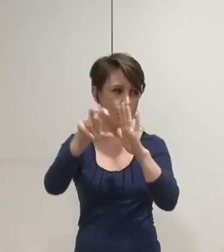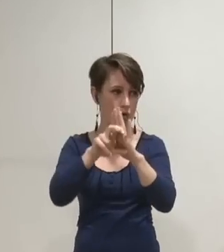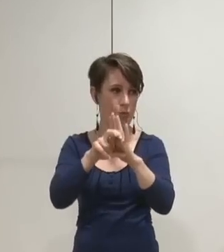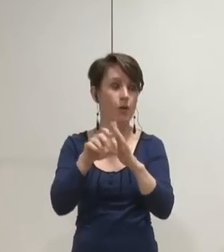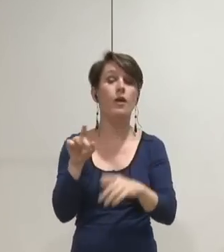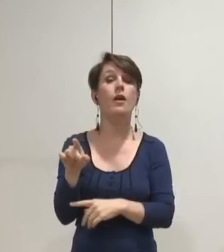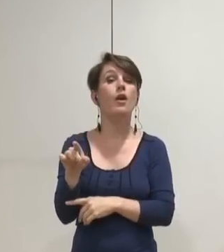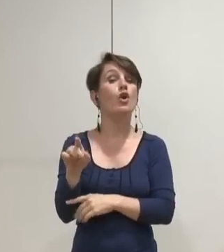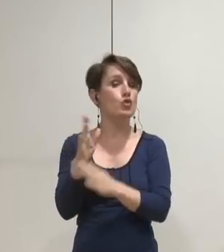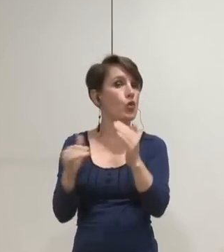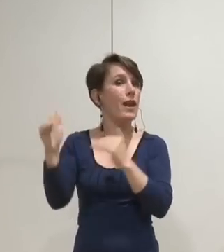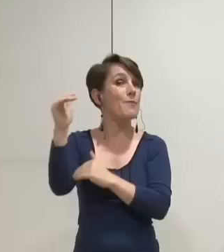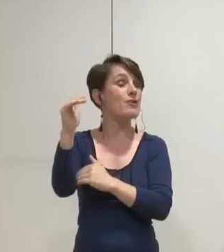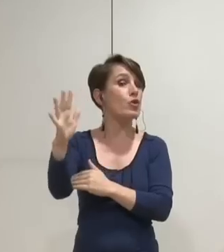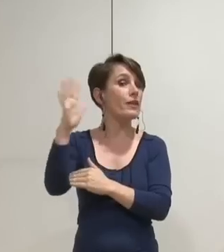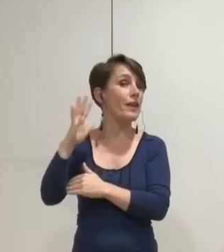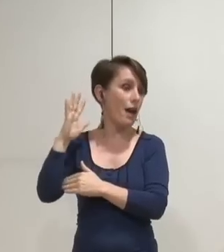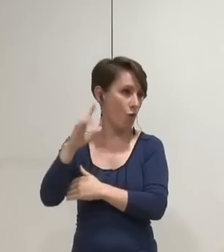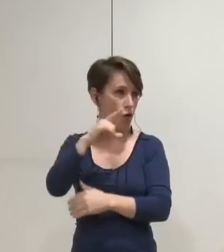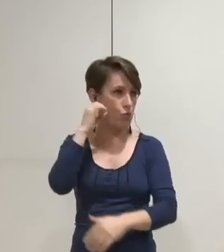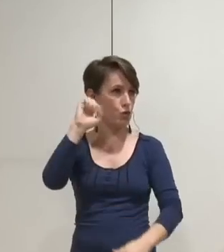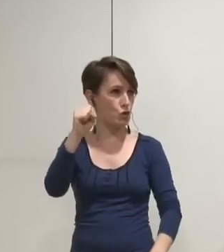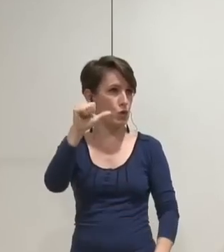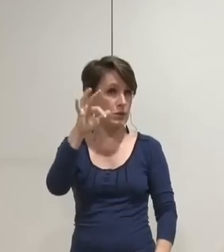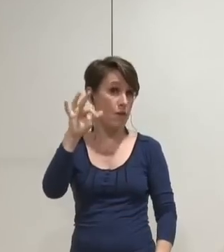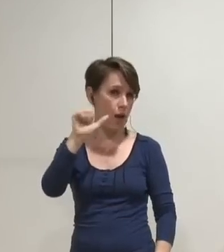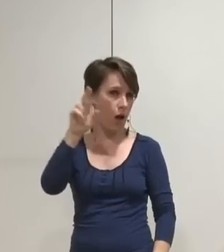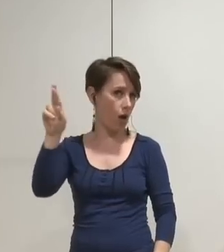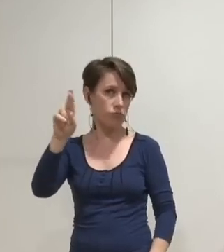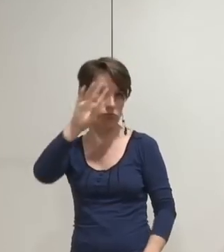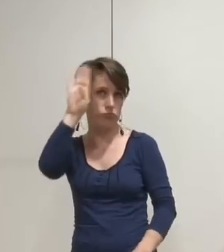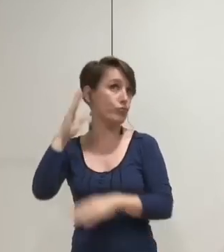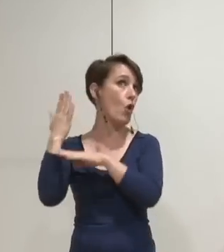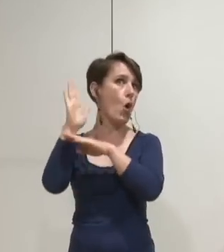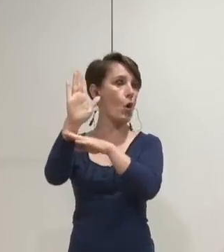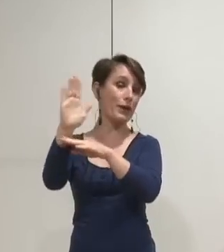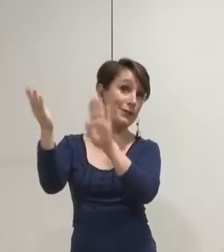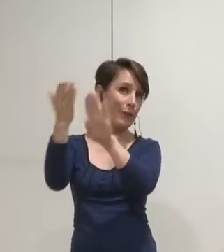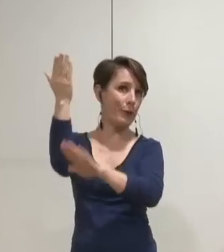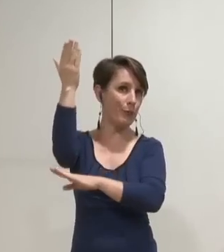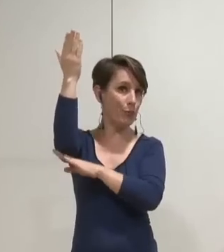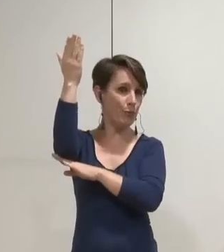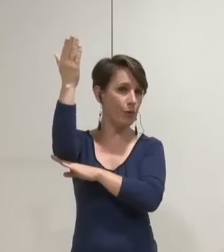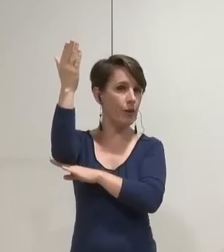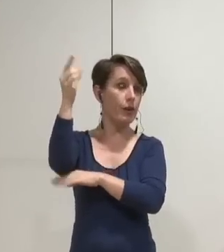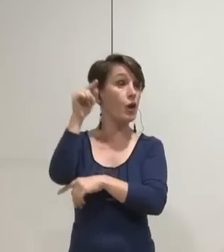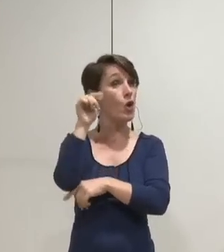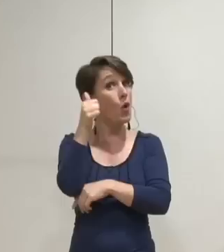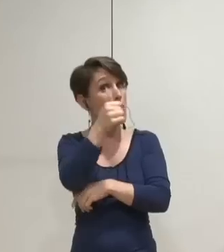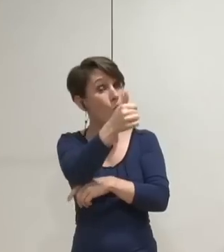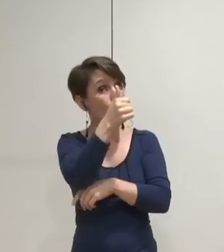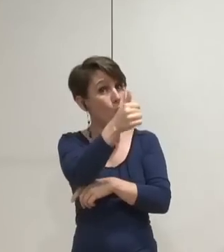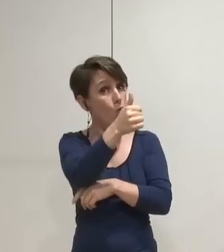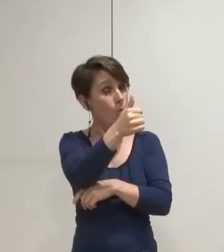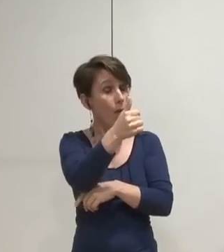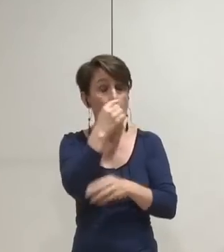l'époque Monsieur Safar était un des représentants les plus éminents a négligé d'étudier l'autre solution car il y